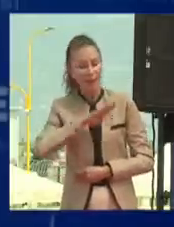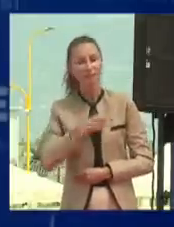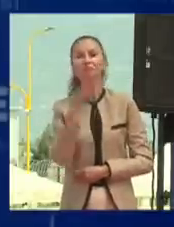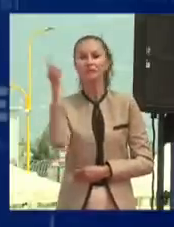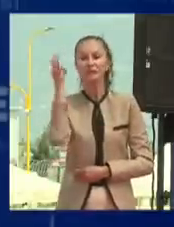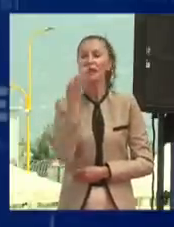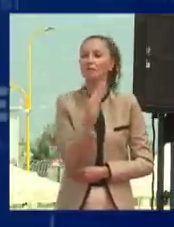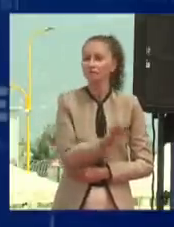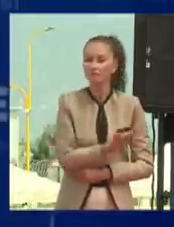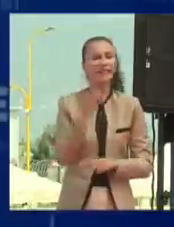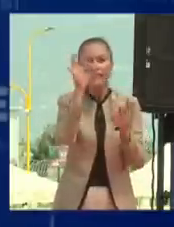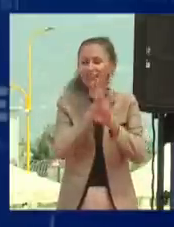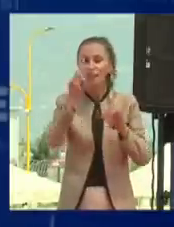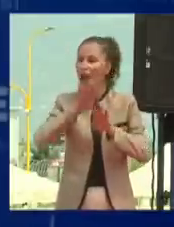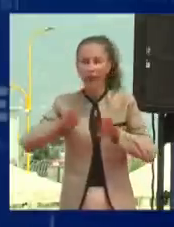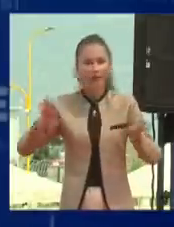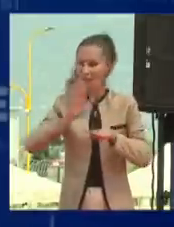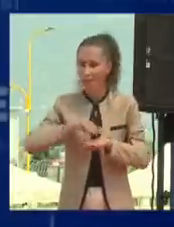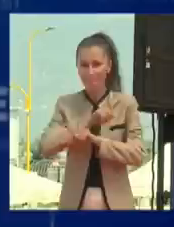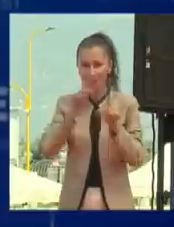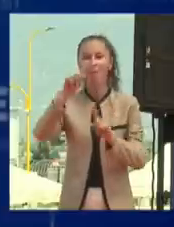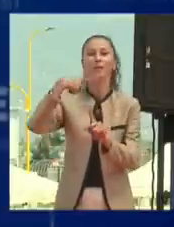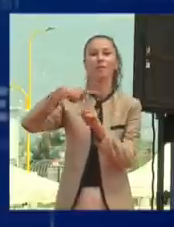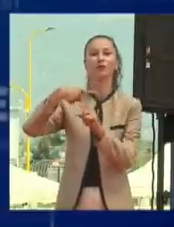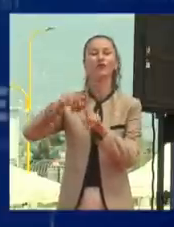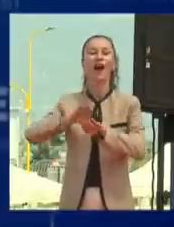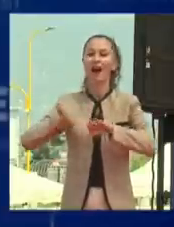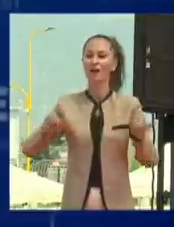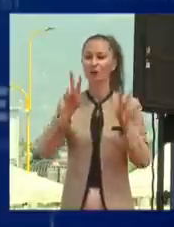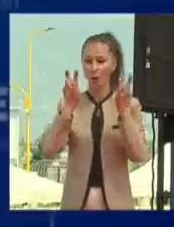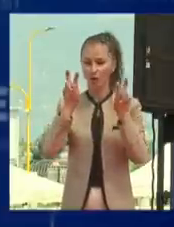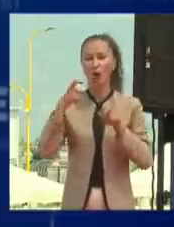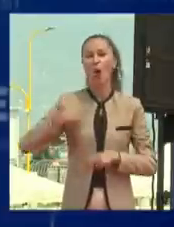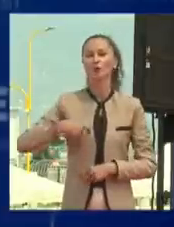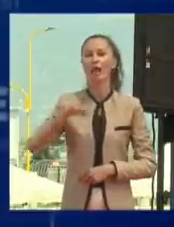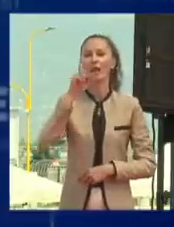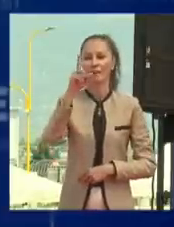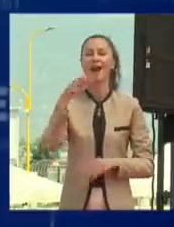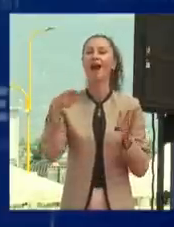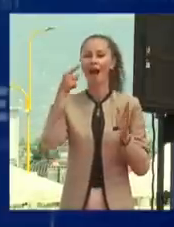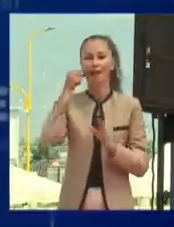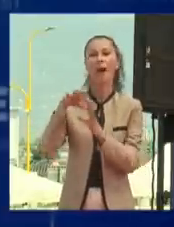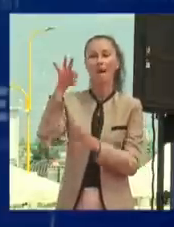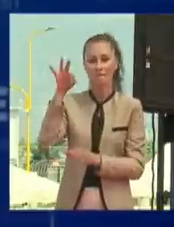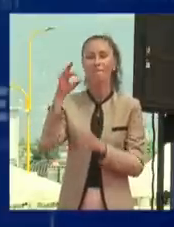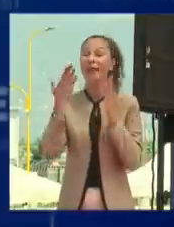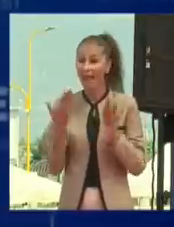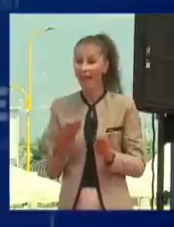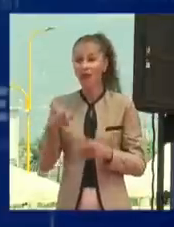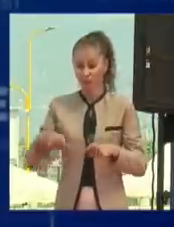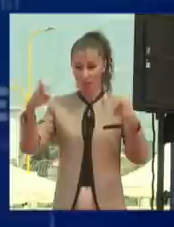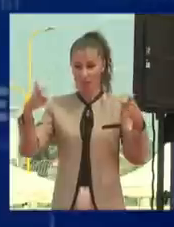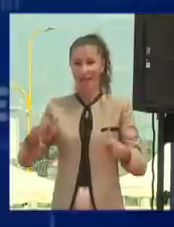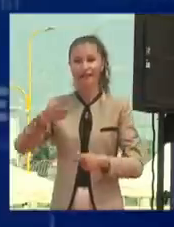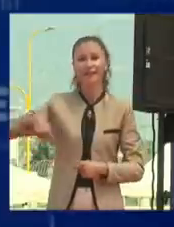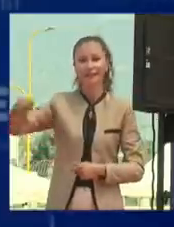sordu. Hiçbir ayrım yapmayın ama bir pozitif ayrımcılık konusunda özel bir alan belirledim. Eğer bulunduğunuz